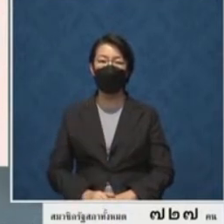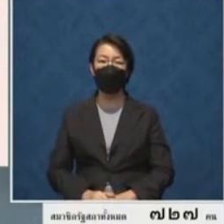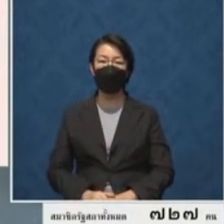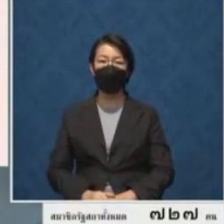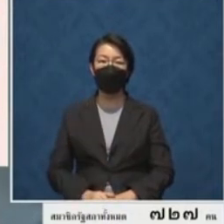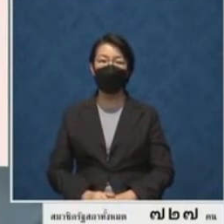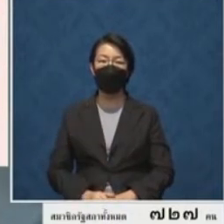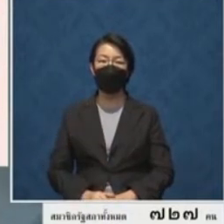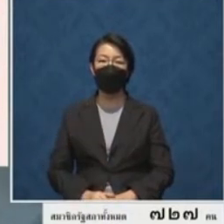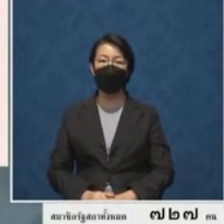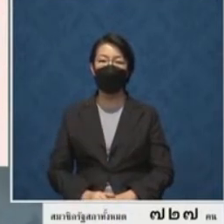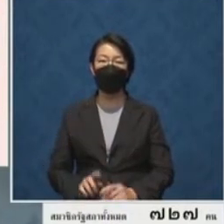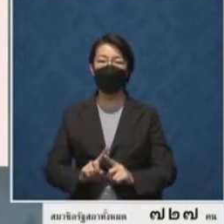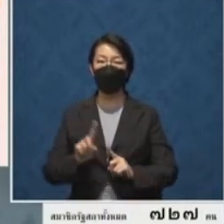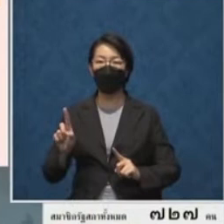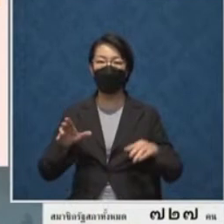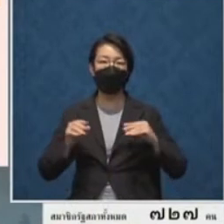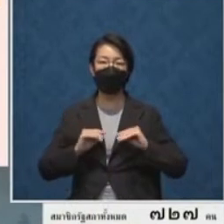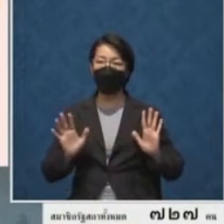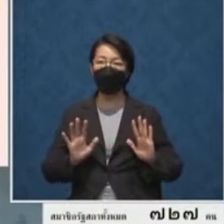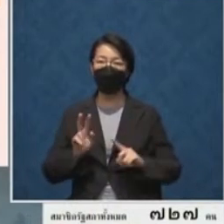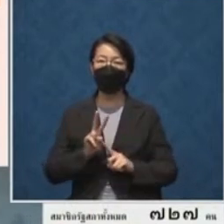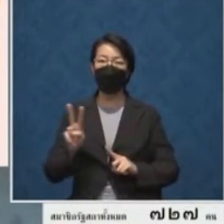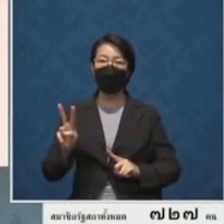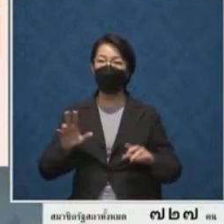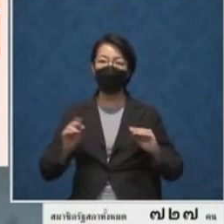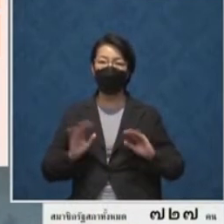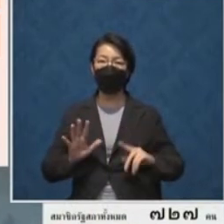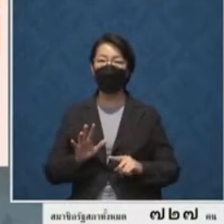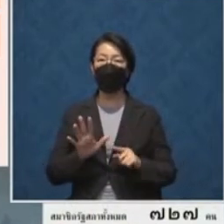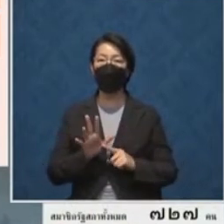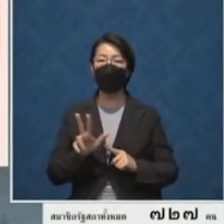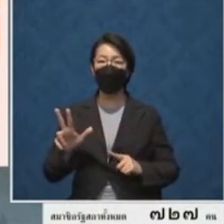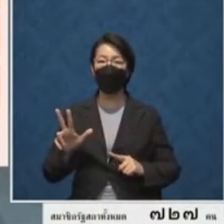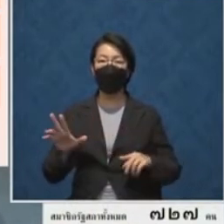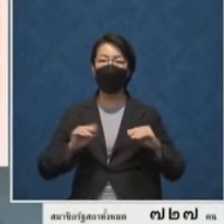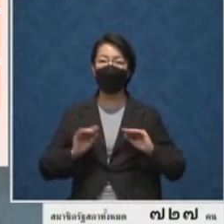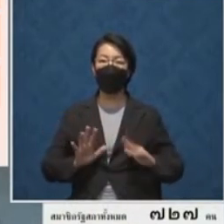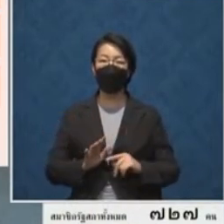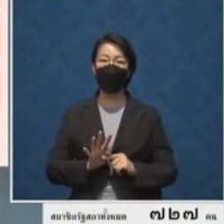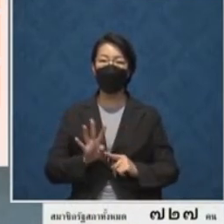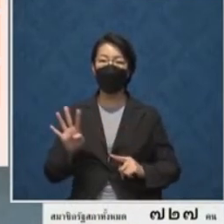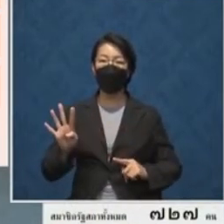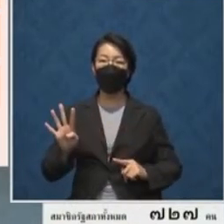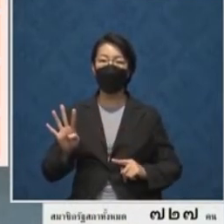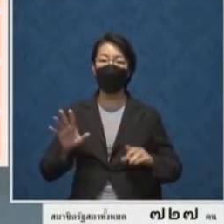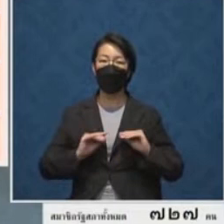1ไม่รับหลักการ2ไม่รับหลักการ3ไม่รับหลักการ4ไม่รับหลักการ